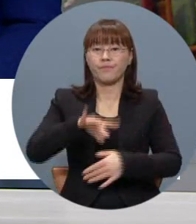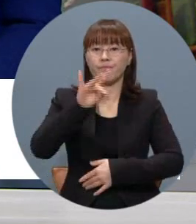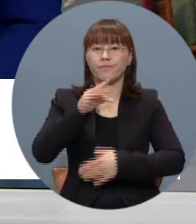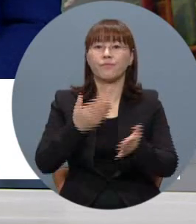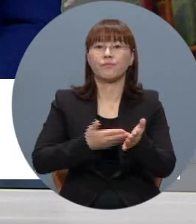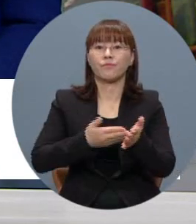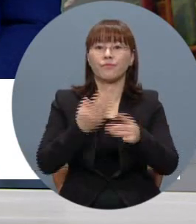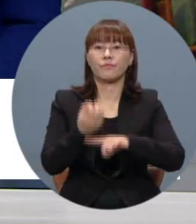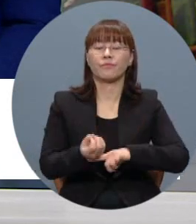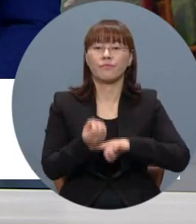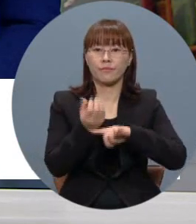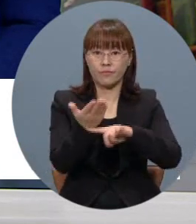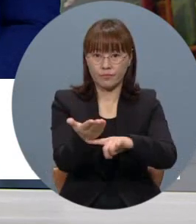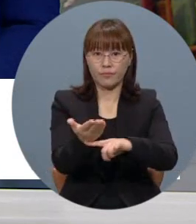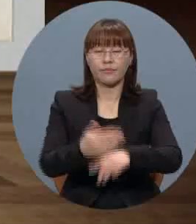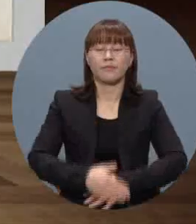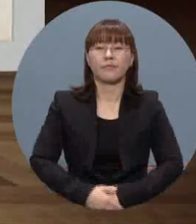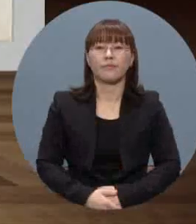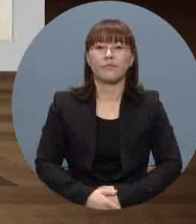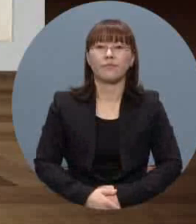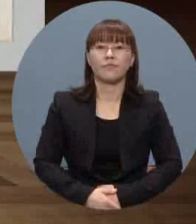기자의 단독 보도입니다.